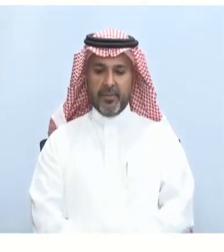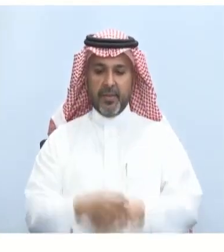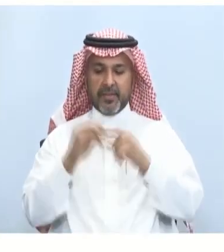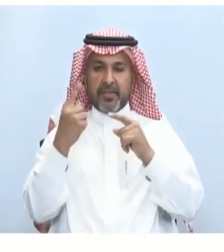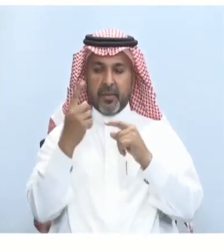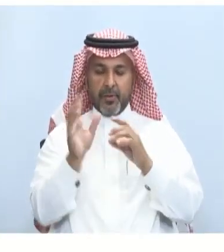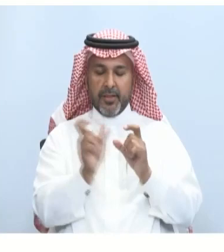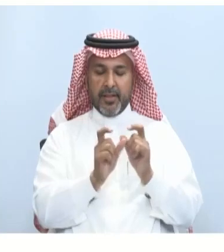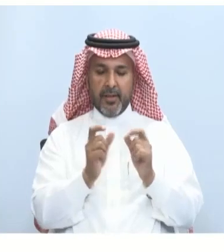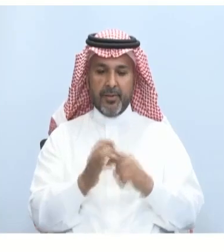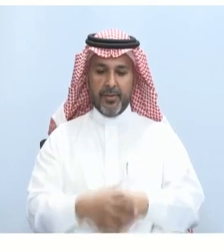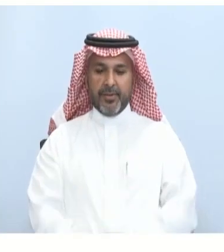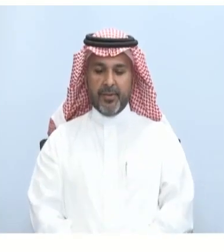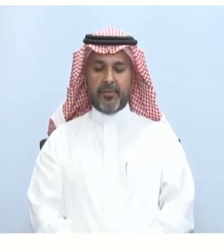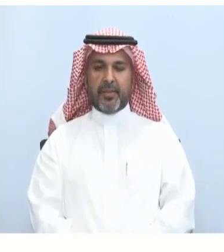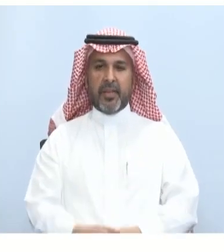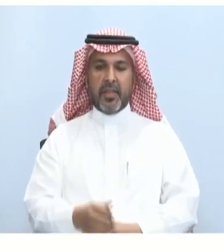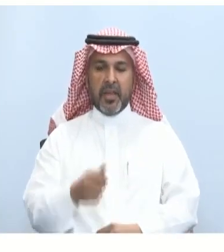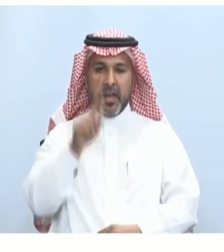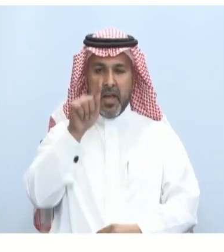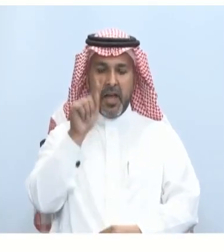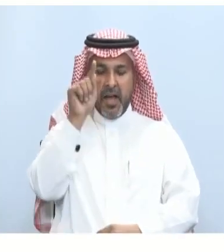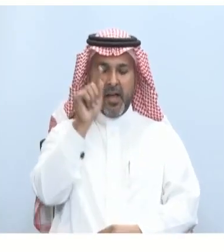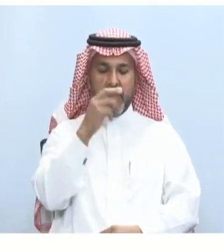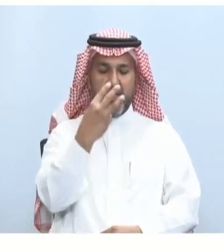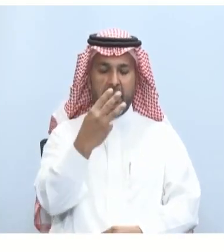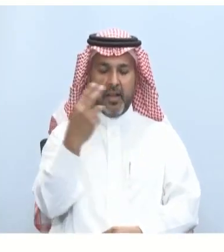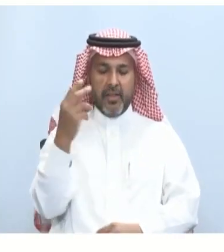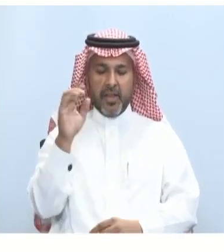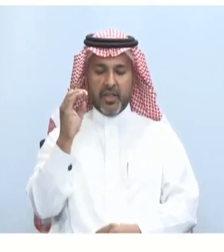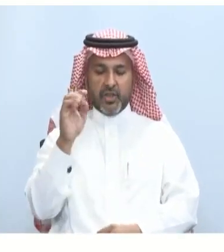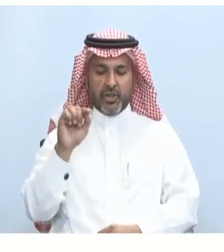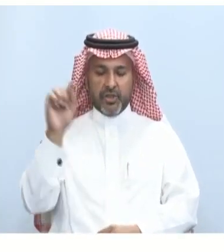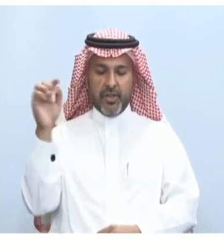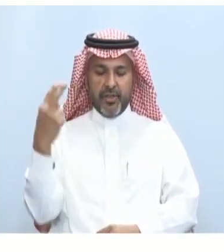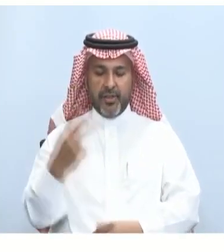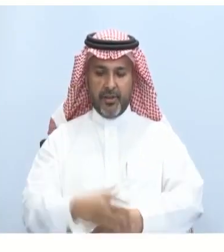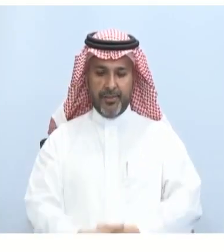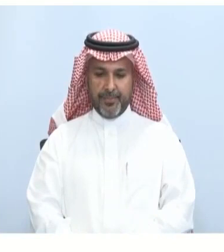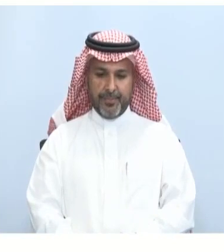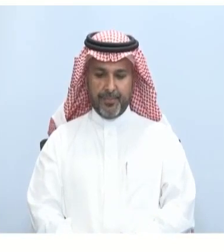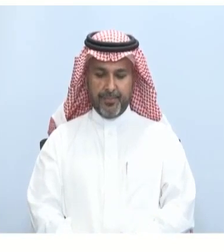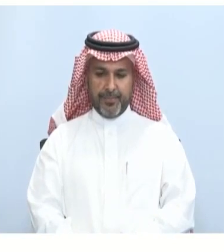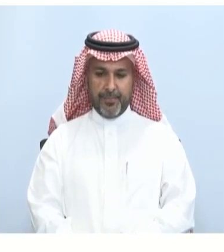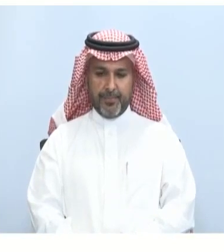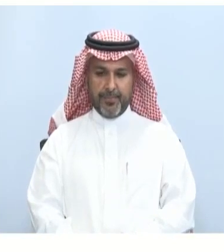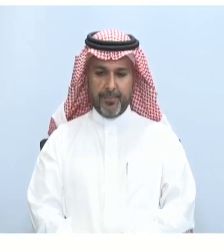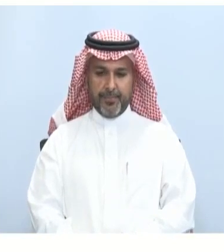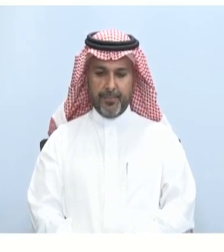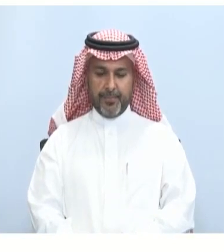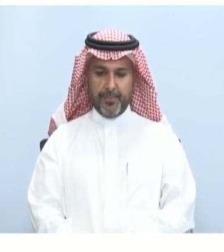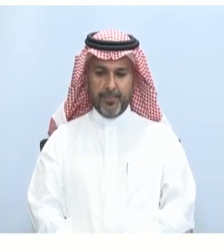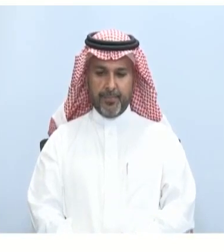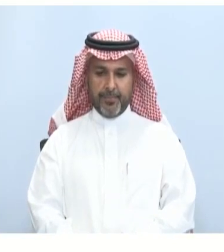والاثنين راح تاخذ وعندي بيبقى لي جذر اثنين هل الاثنين تطلع من داخل الجذر لا